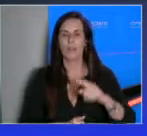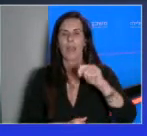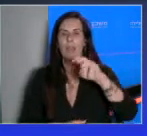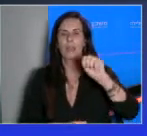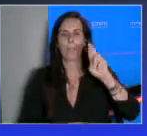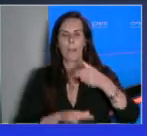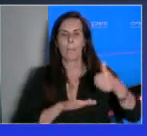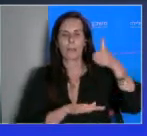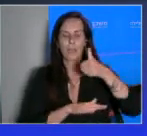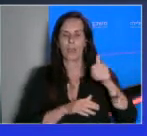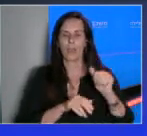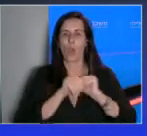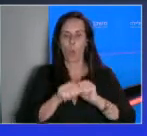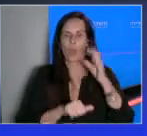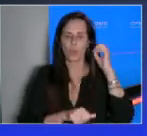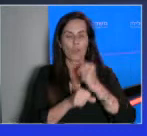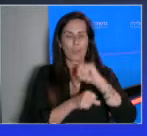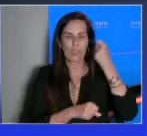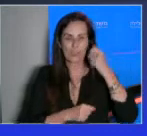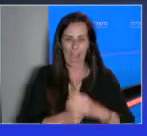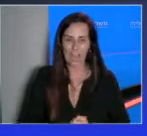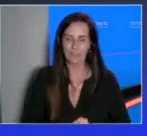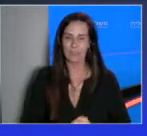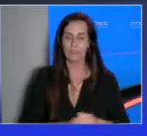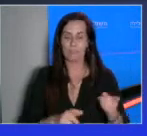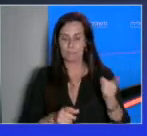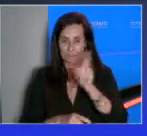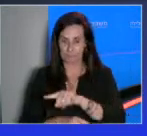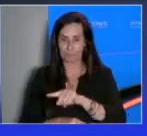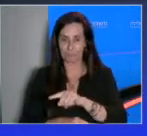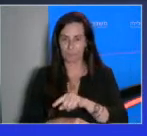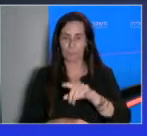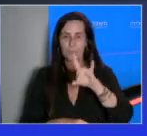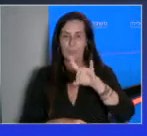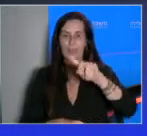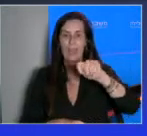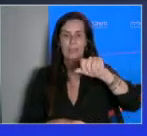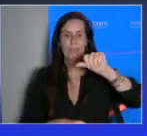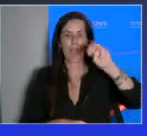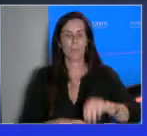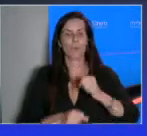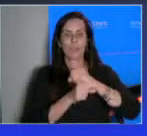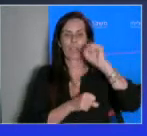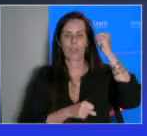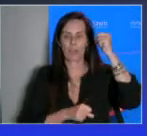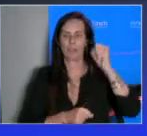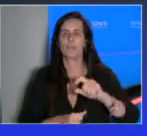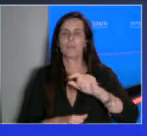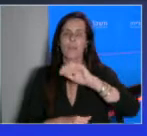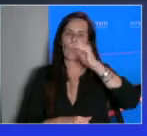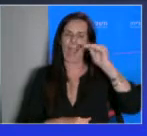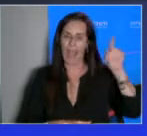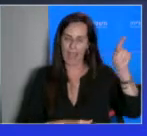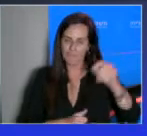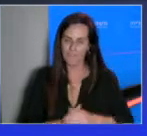שוורץ, מנכלית רוח נשית ועובדת סוציאלית, לצידה חיתם וואקד, עובדת סוציאלית ואור נעמת מרחב